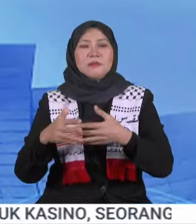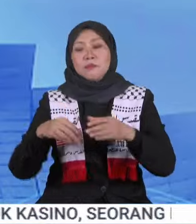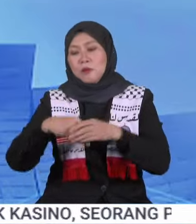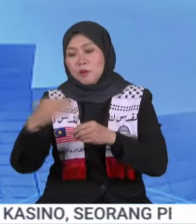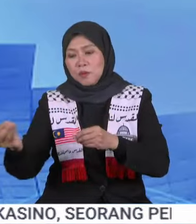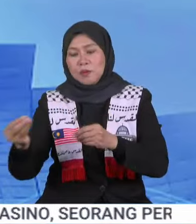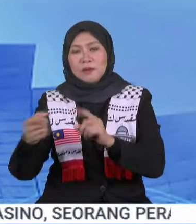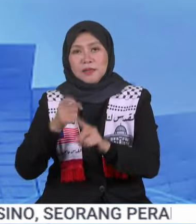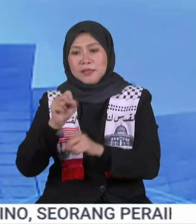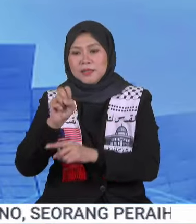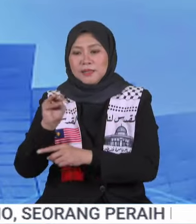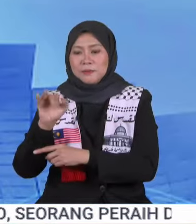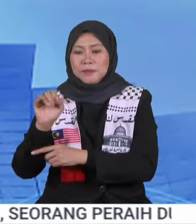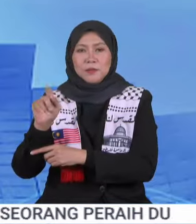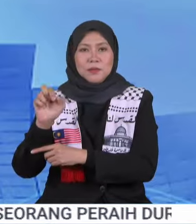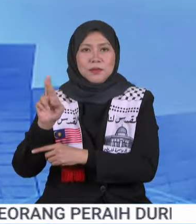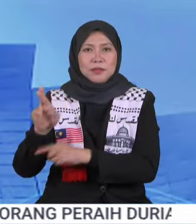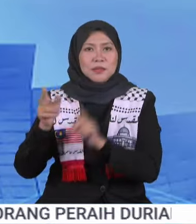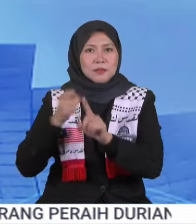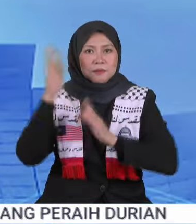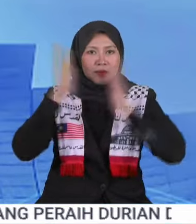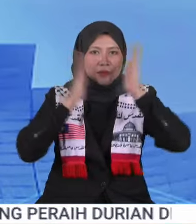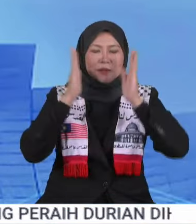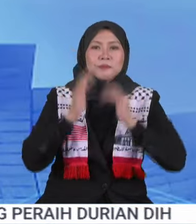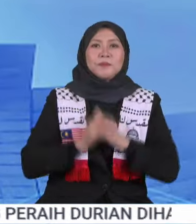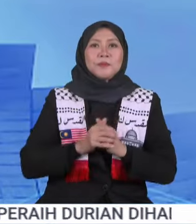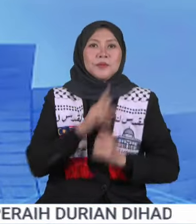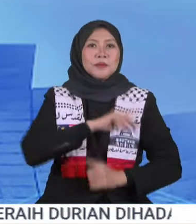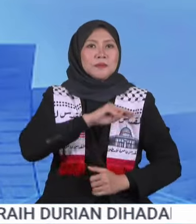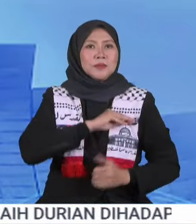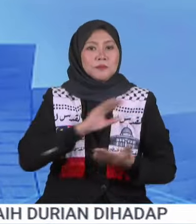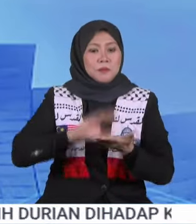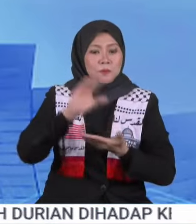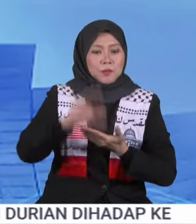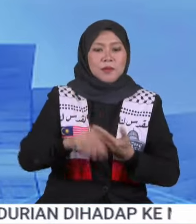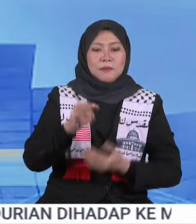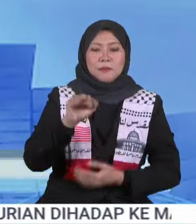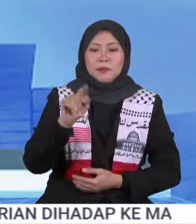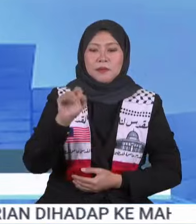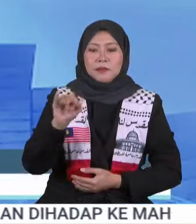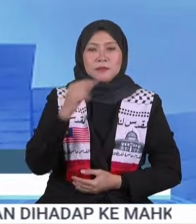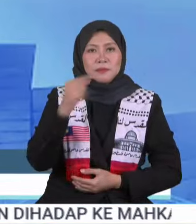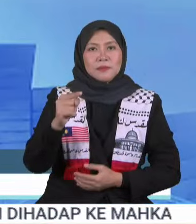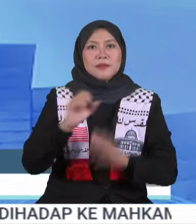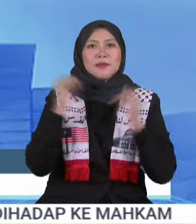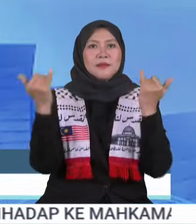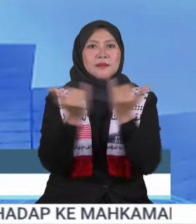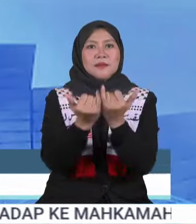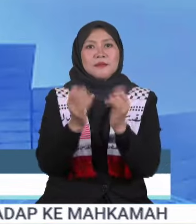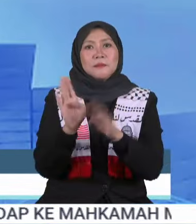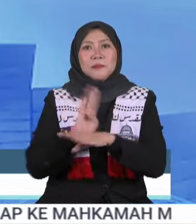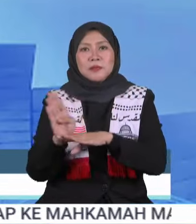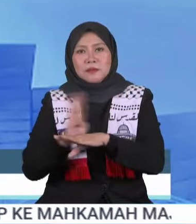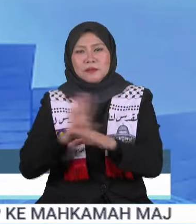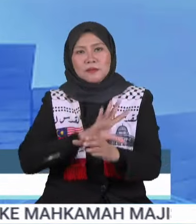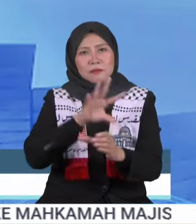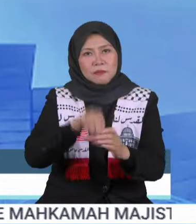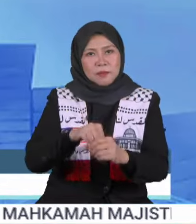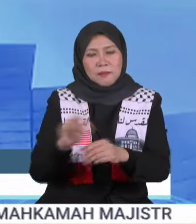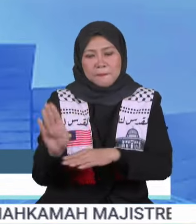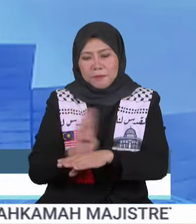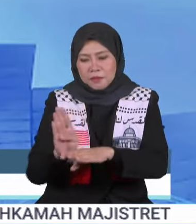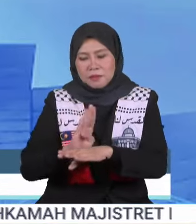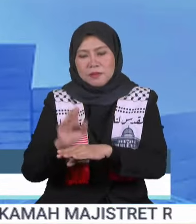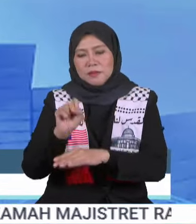Malaysia. Sebaliknya, menurut Kementerian Pelaburan, Perdagangan dan Industri MITI, ia syarikat perdagangan Malaysia yang terlibat dalam